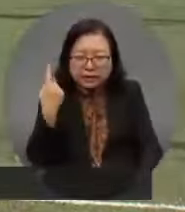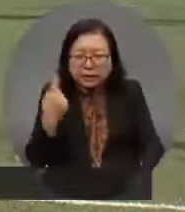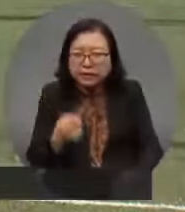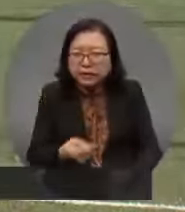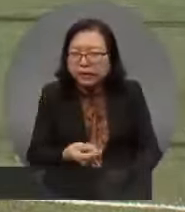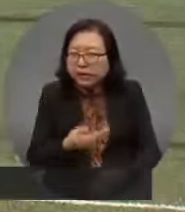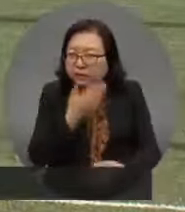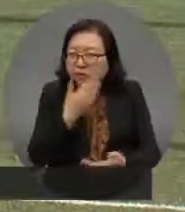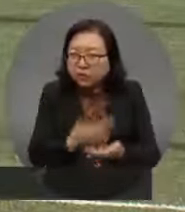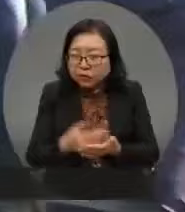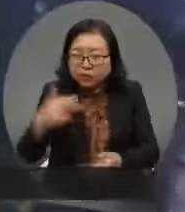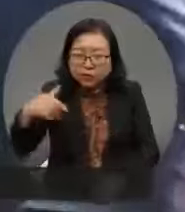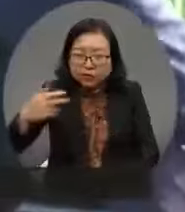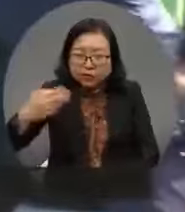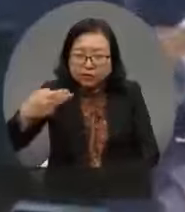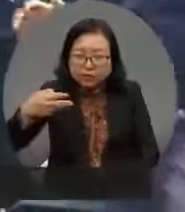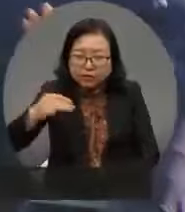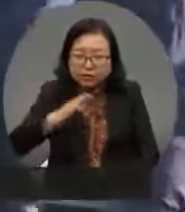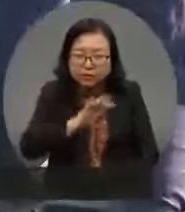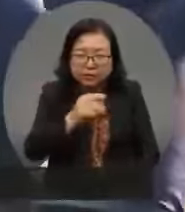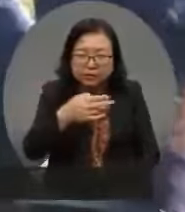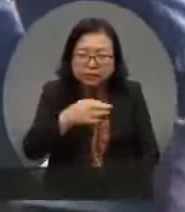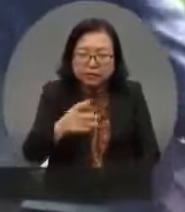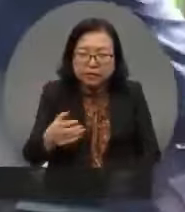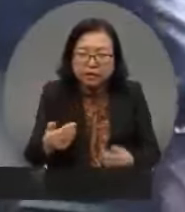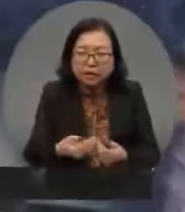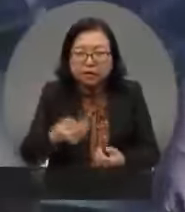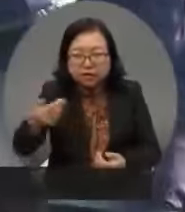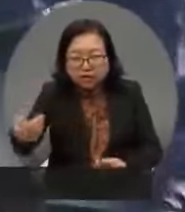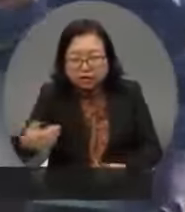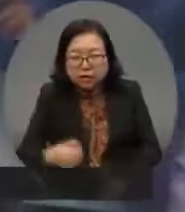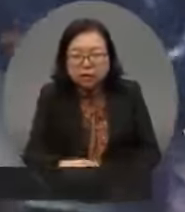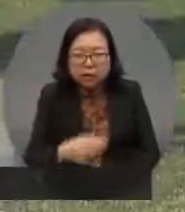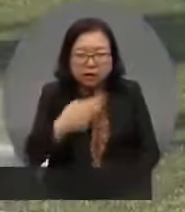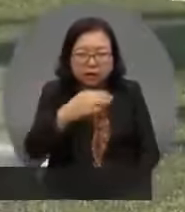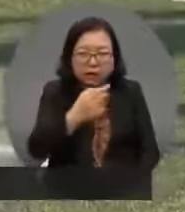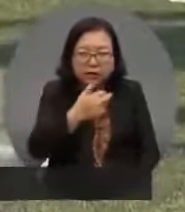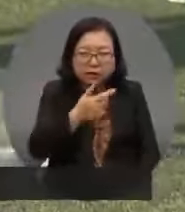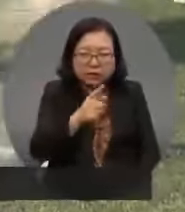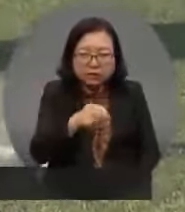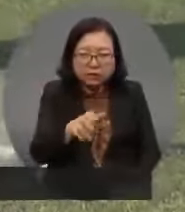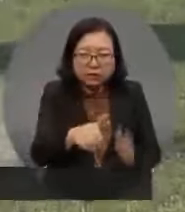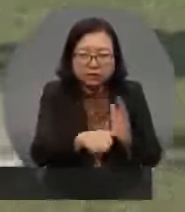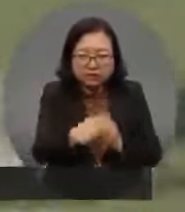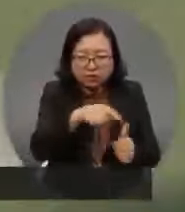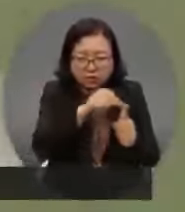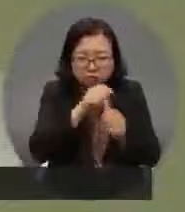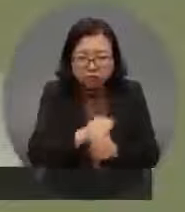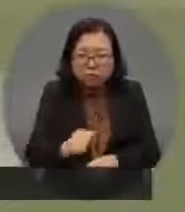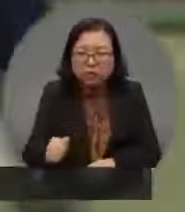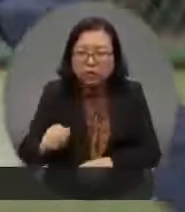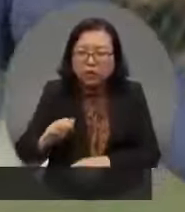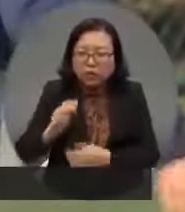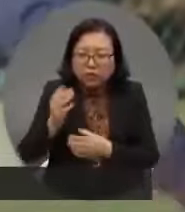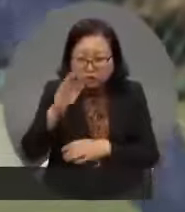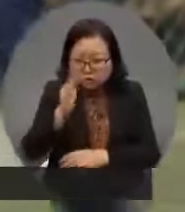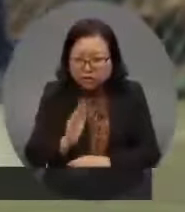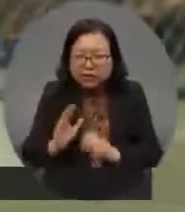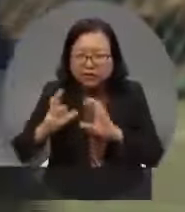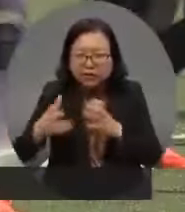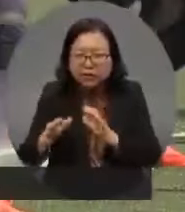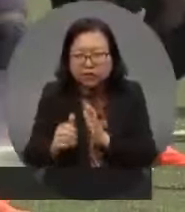선수였던 조르지와 피터가 팀을 떠난 자리에 토트넘 유스 출신 오두와 브라질 센터백 베니시오 등이